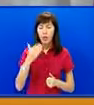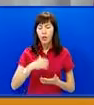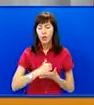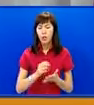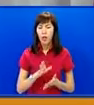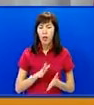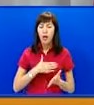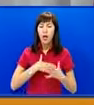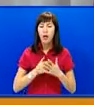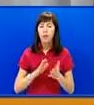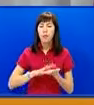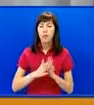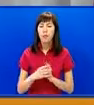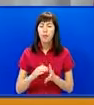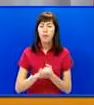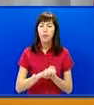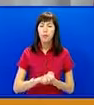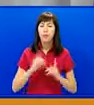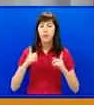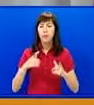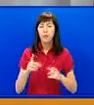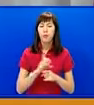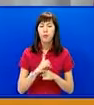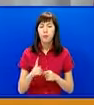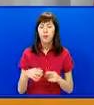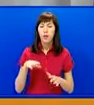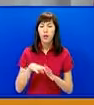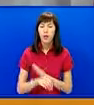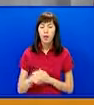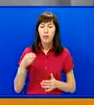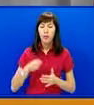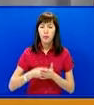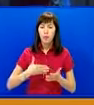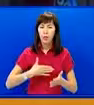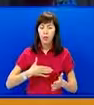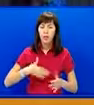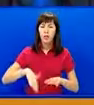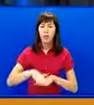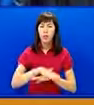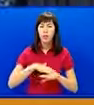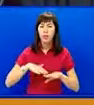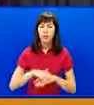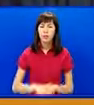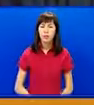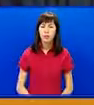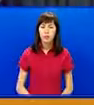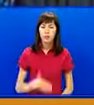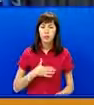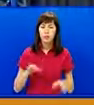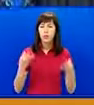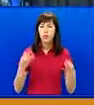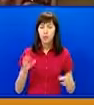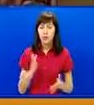утвердила общественно-политическое единство, согласие и стабильность как ключевые ценности нашего общества. Наша